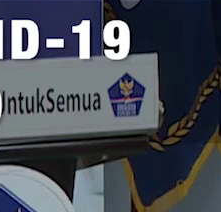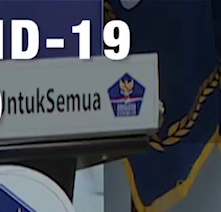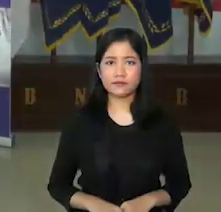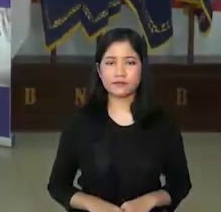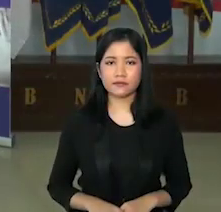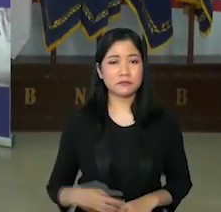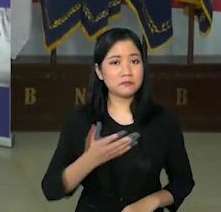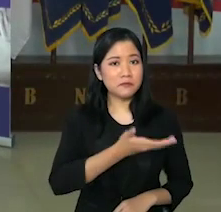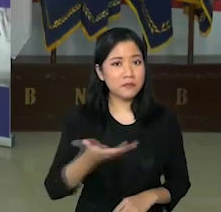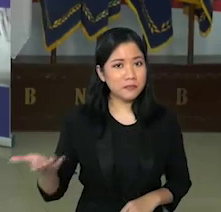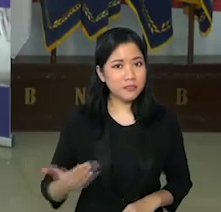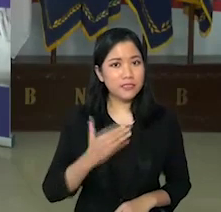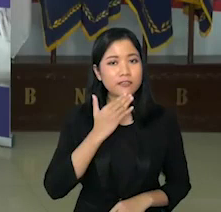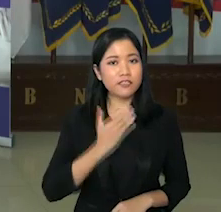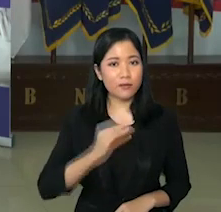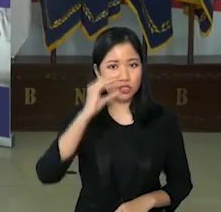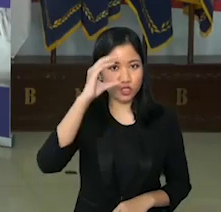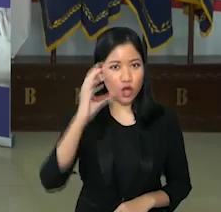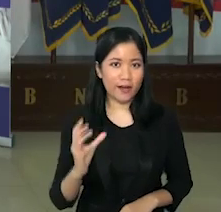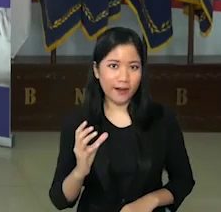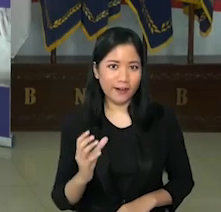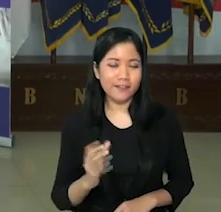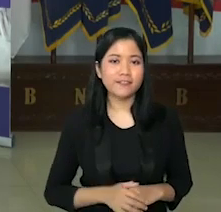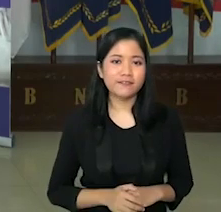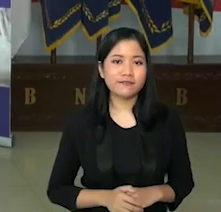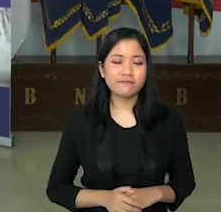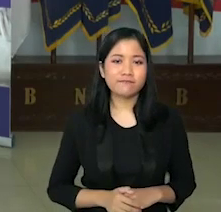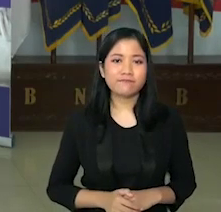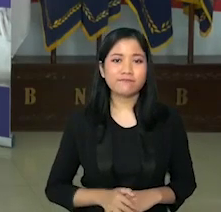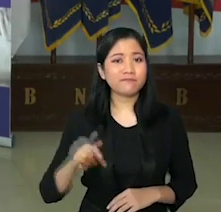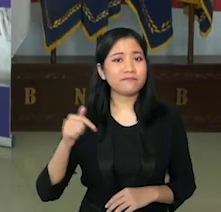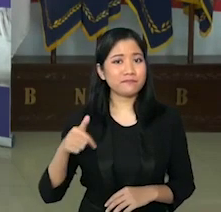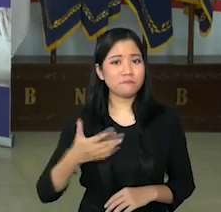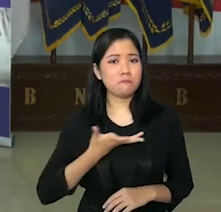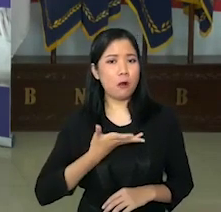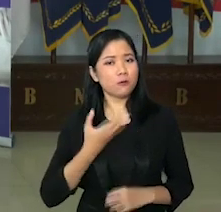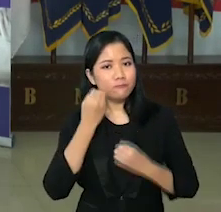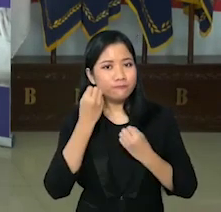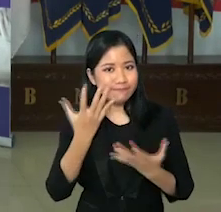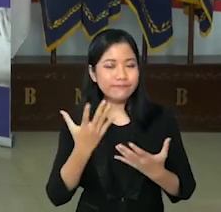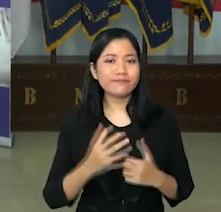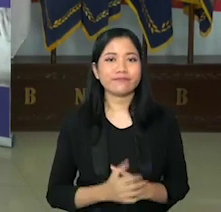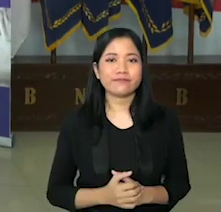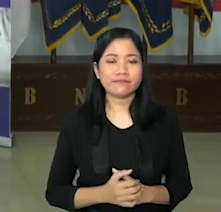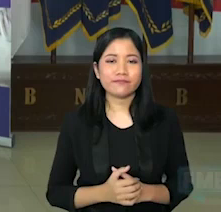selamat sore pada kesempatan ini kami akan menginformasikan beberapa